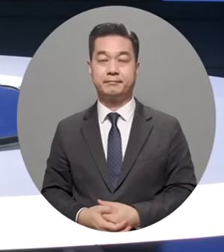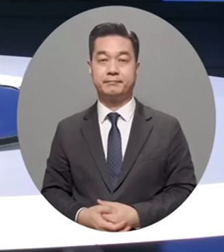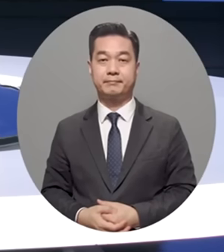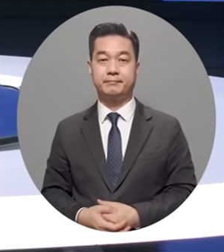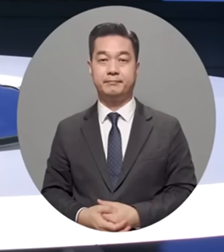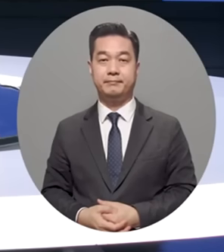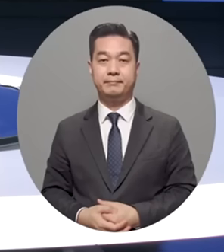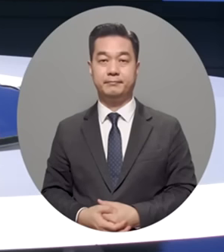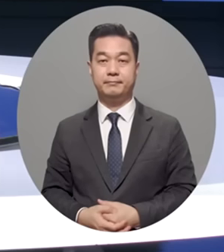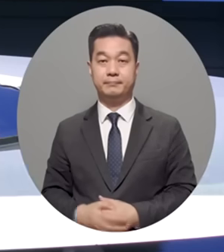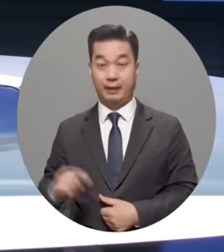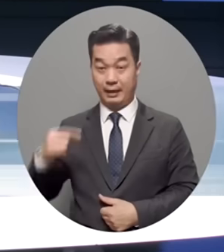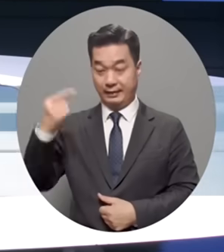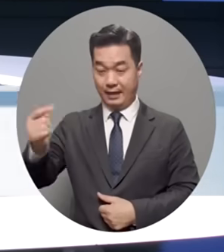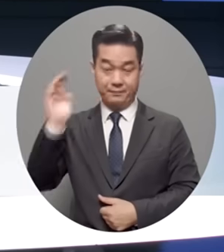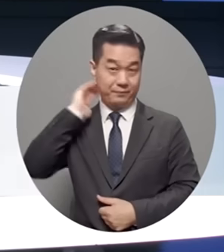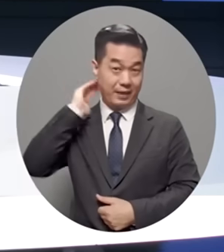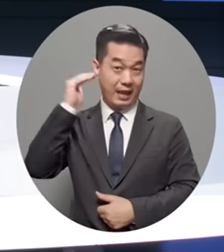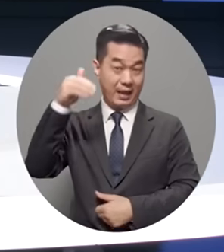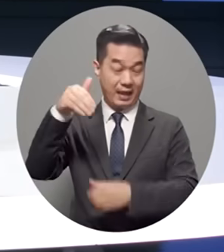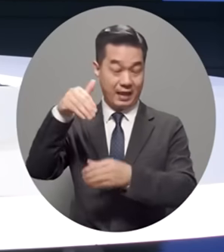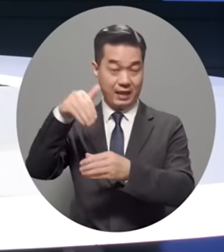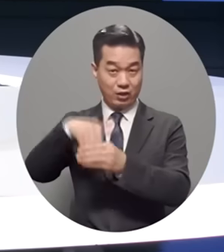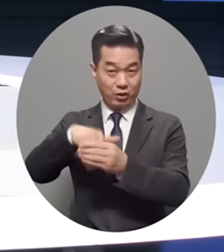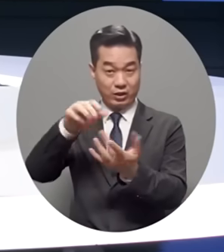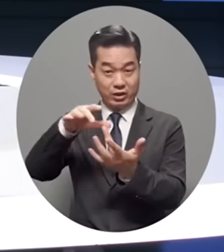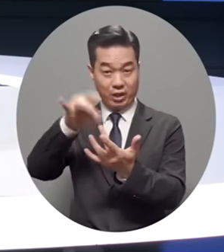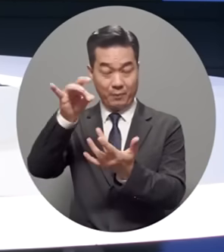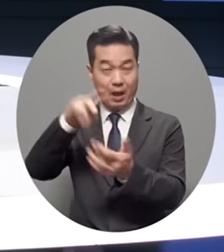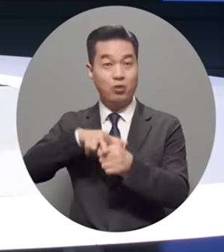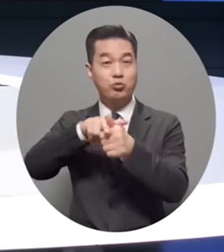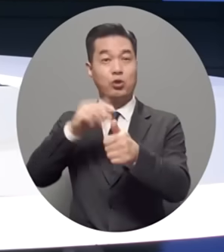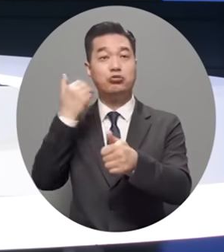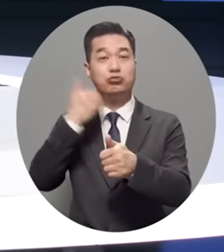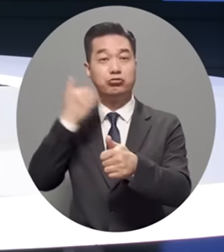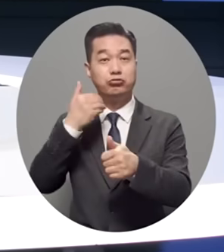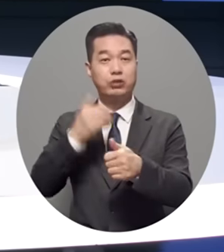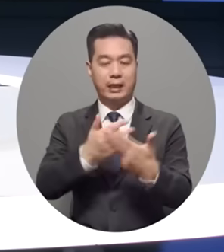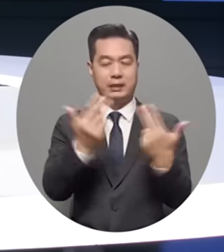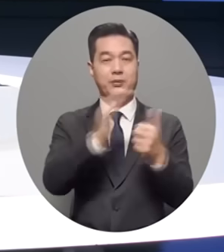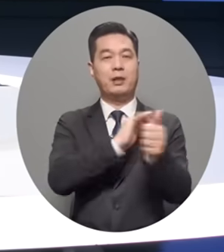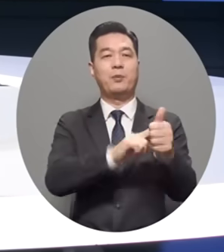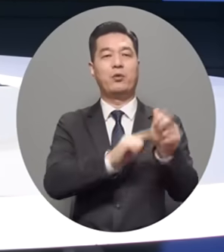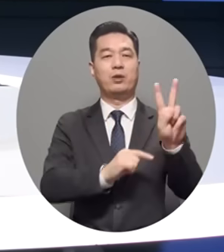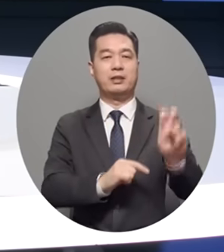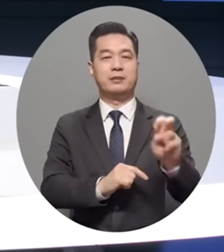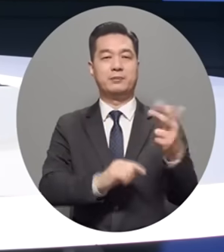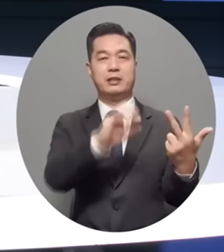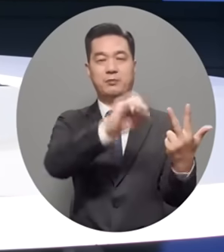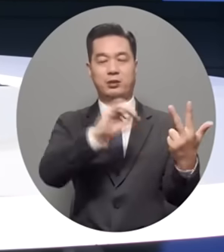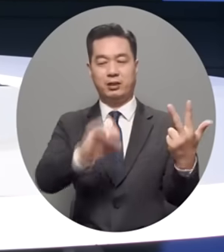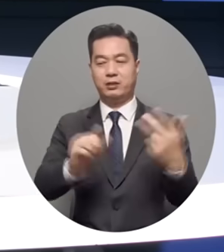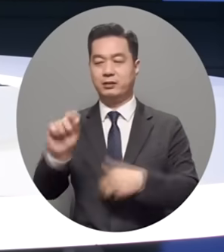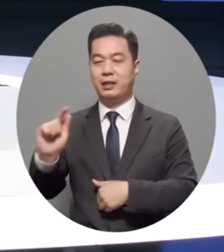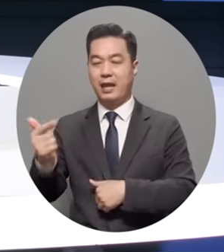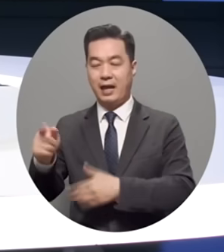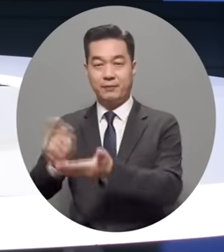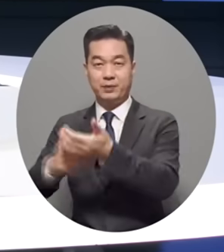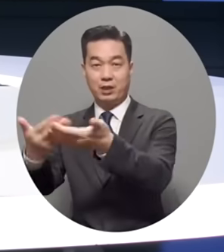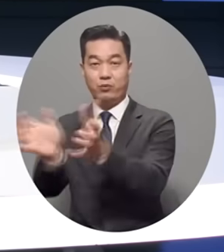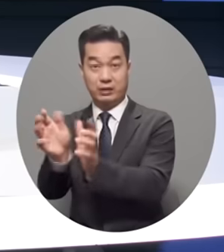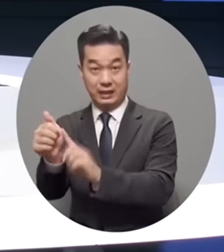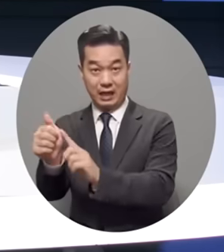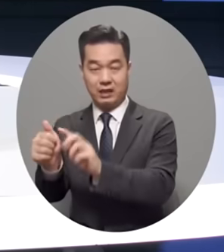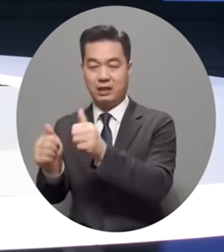다음 대선 주자 선호도에서는 민주당 이재명 대표가 27%, 국민의힘 한동훈 비대위원장이 22%를 차지해